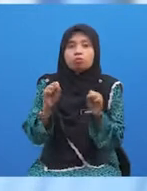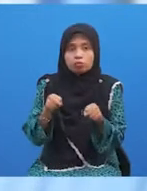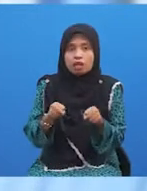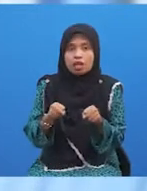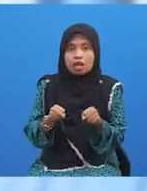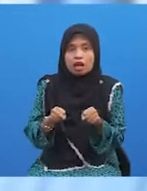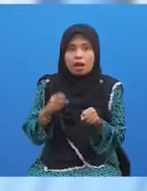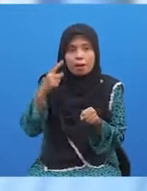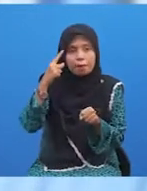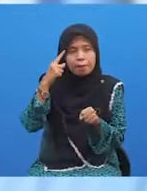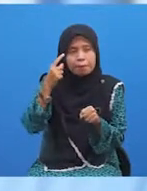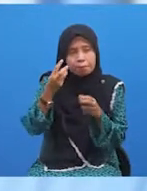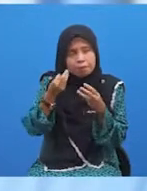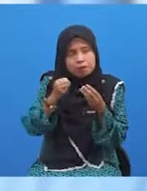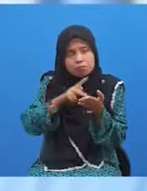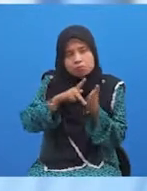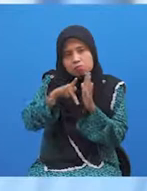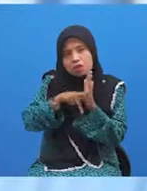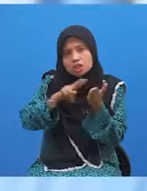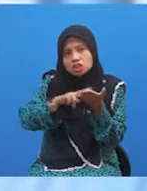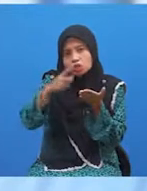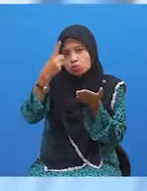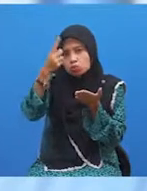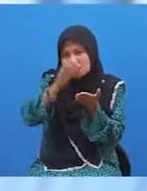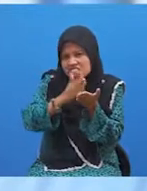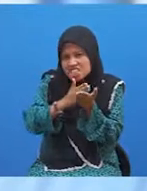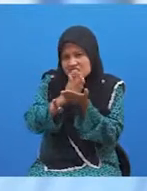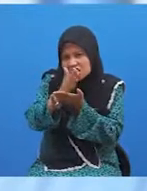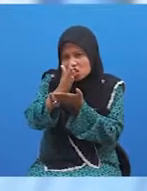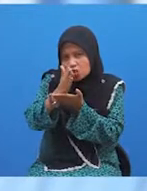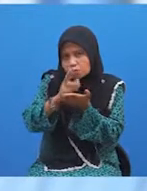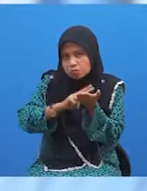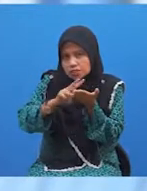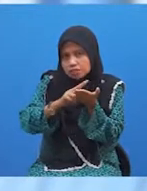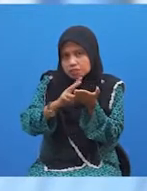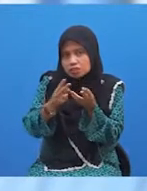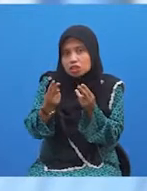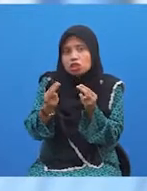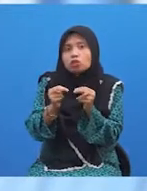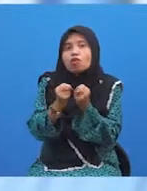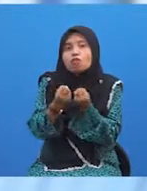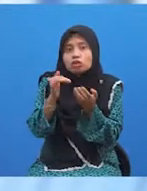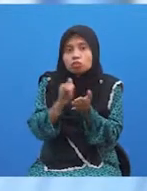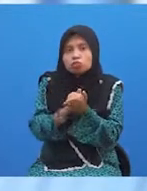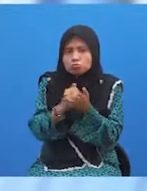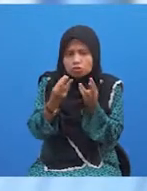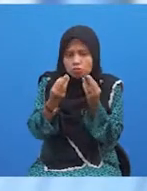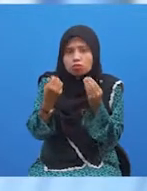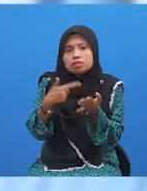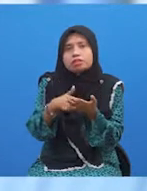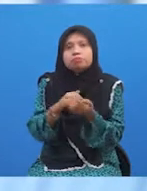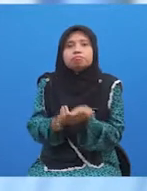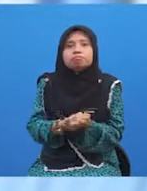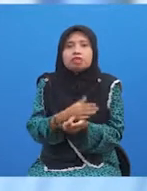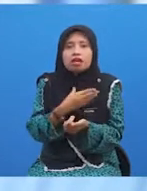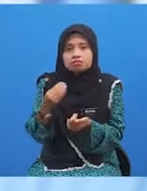mampu merangsang pembaca untuk terus membaca novel tersebut